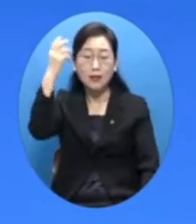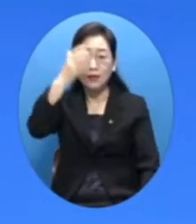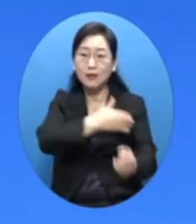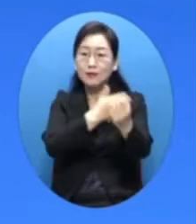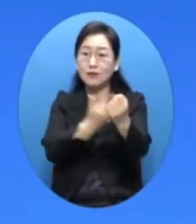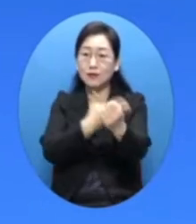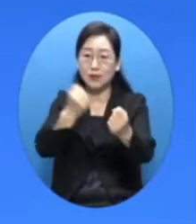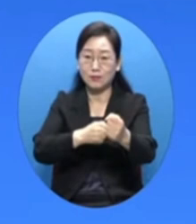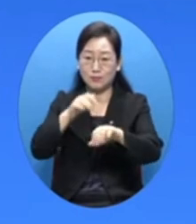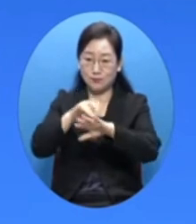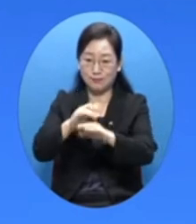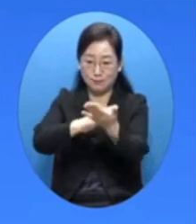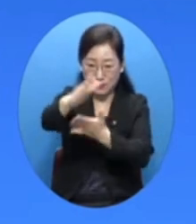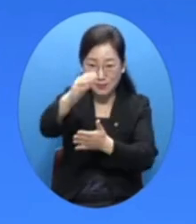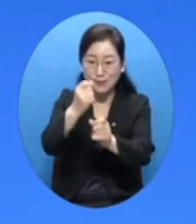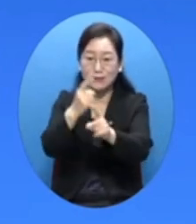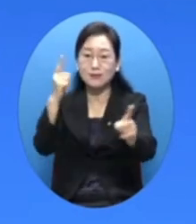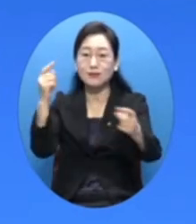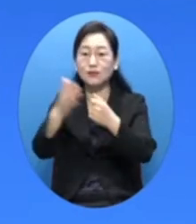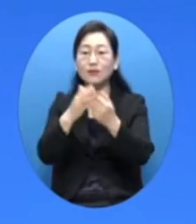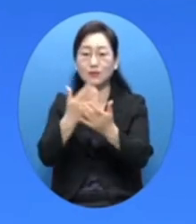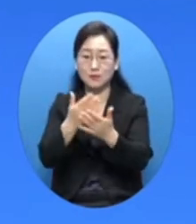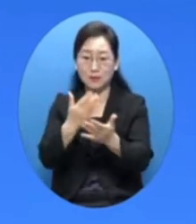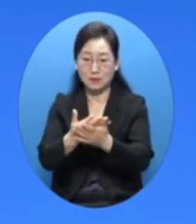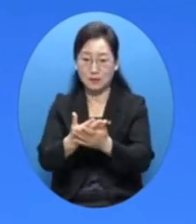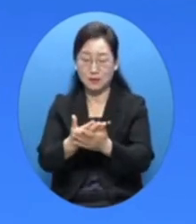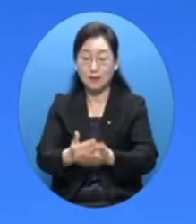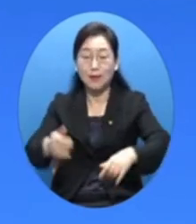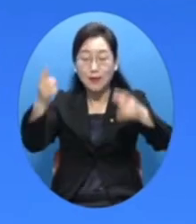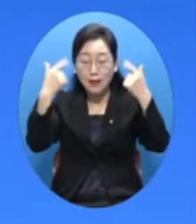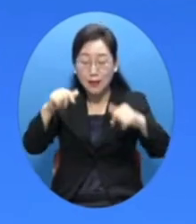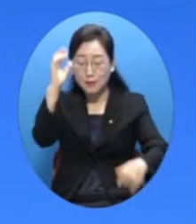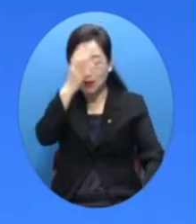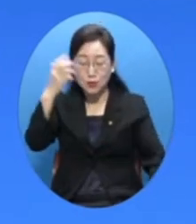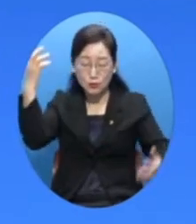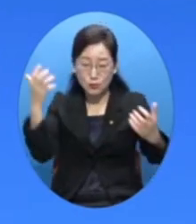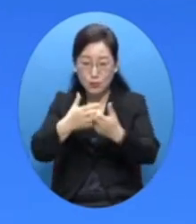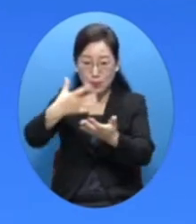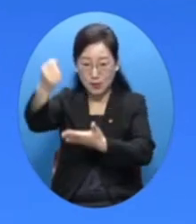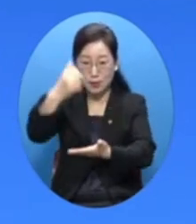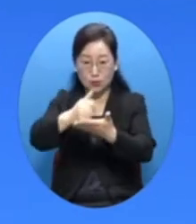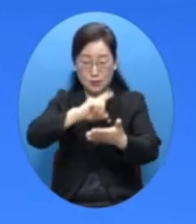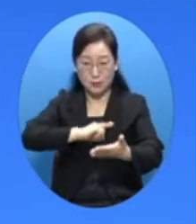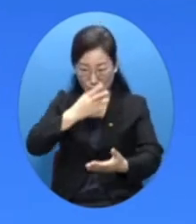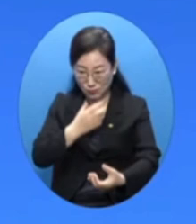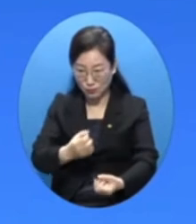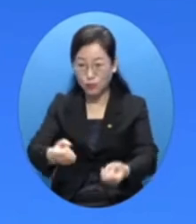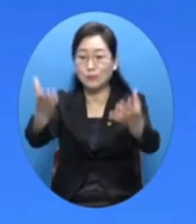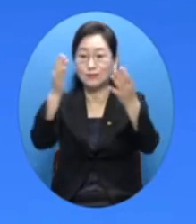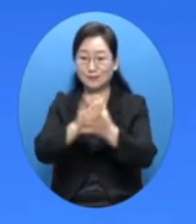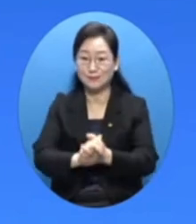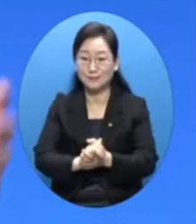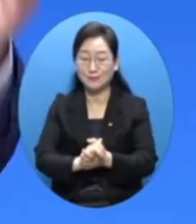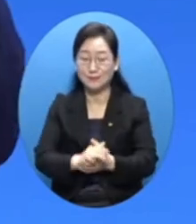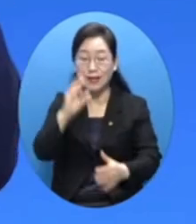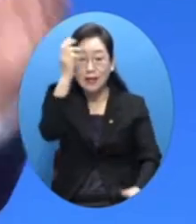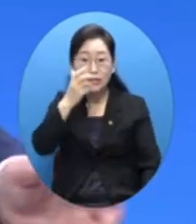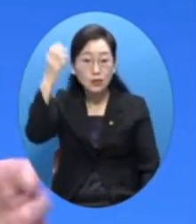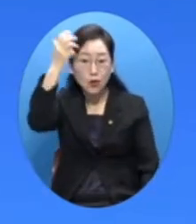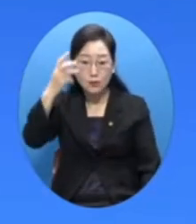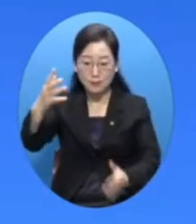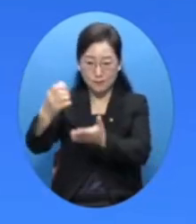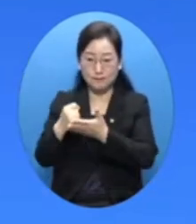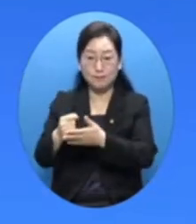물리치고 승리하게 하여 주시옵소서. 날마다 성령으로 충만 받는 여러분 되시기를 주님으로 축원합니다. 성령의 사람들이 되길